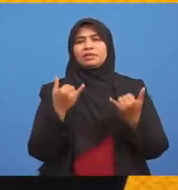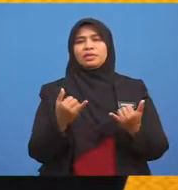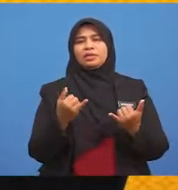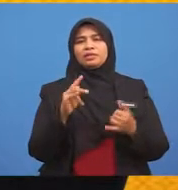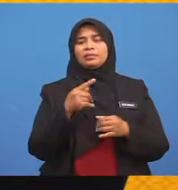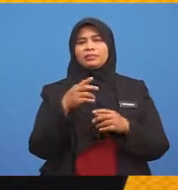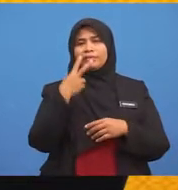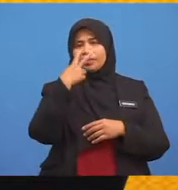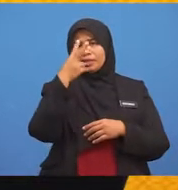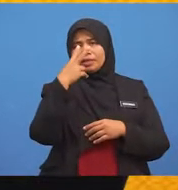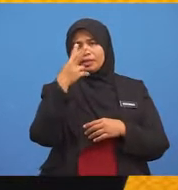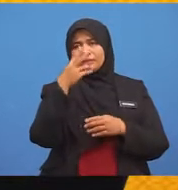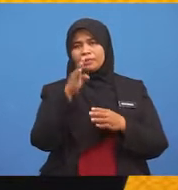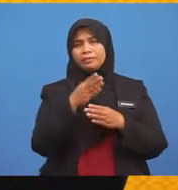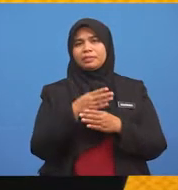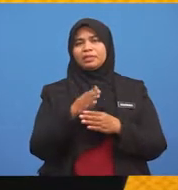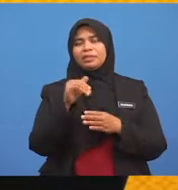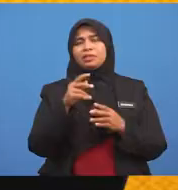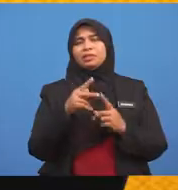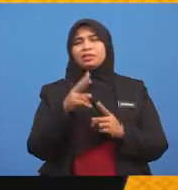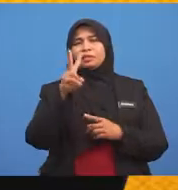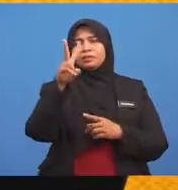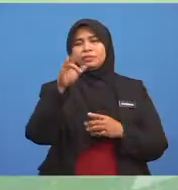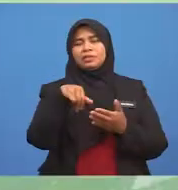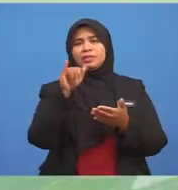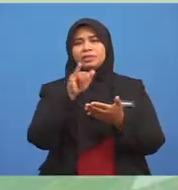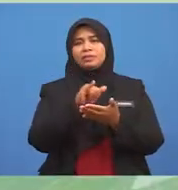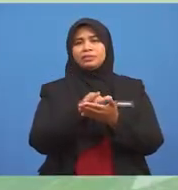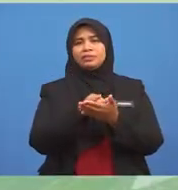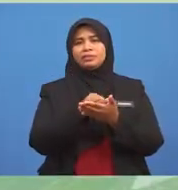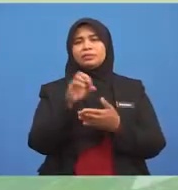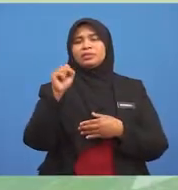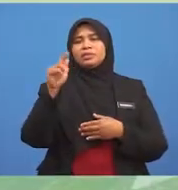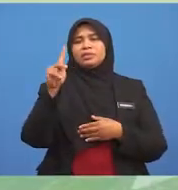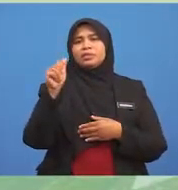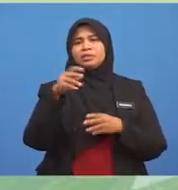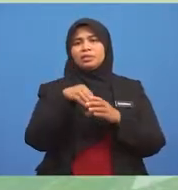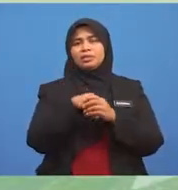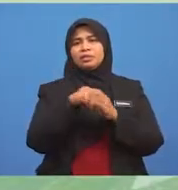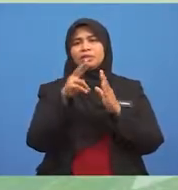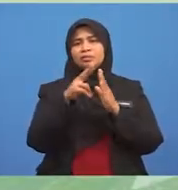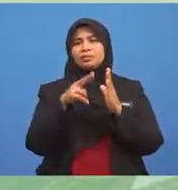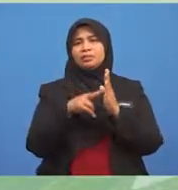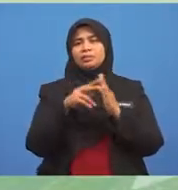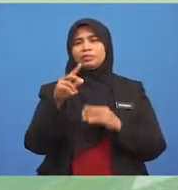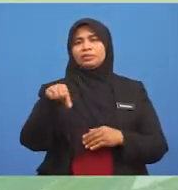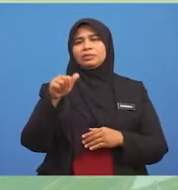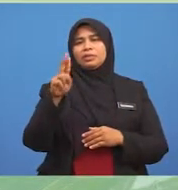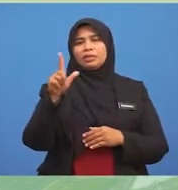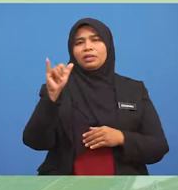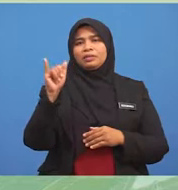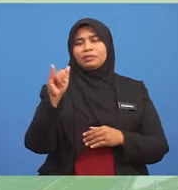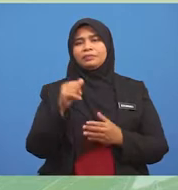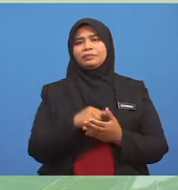Sekarang kita lihat pula kategori yang kedua, iaitu syak dalam rukun qauli.